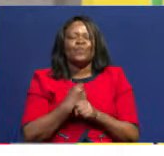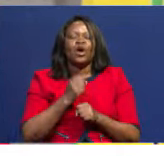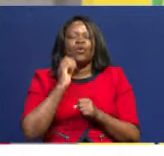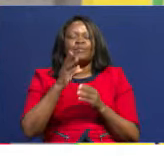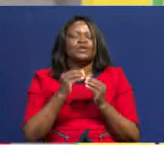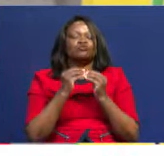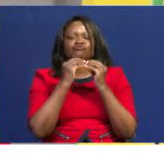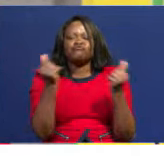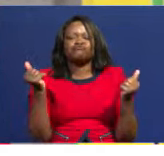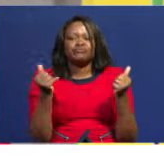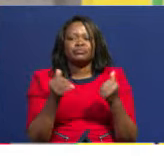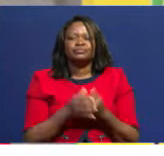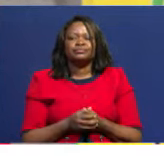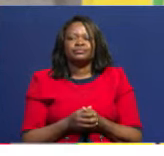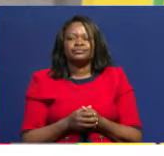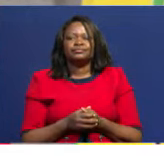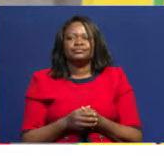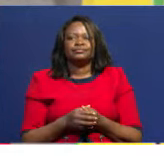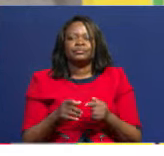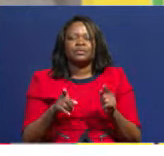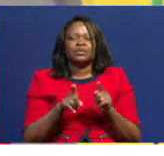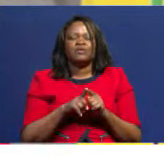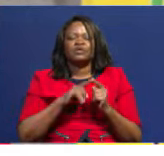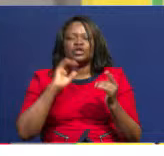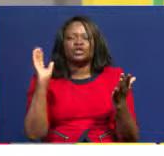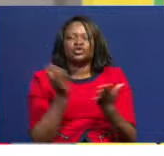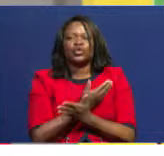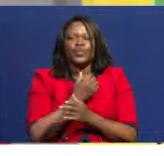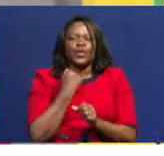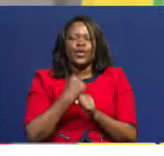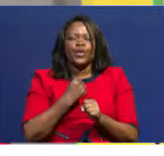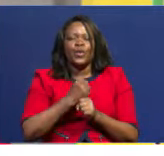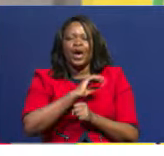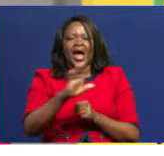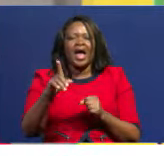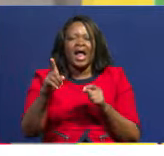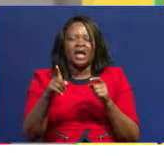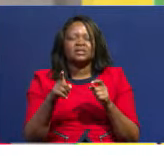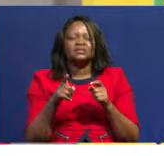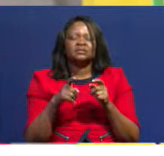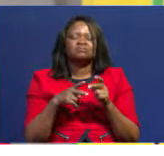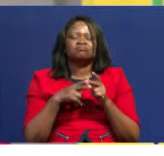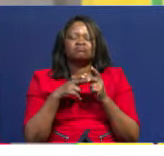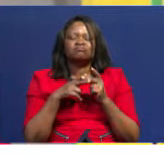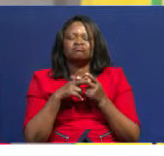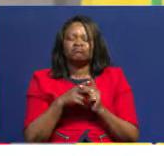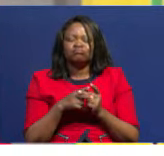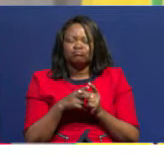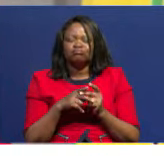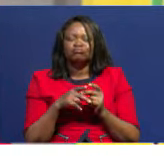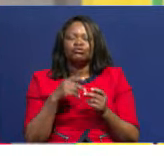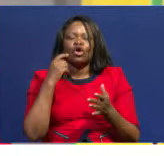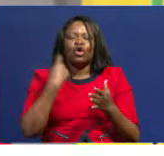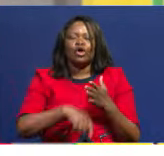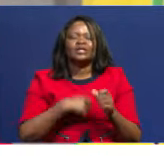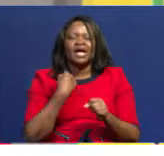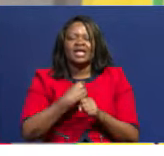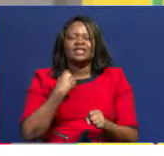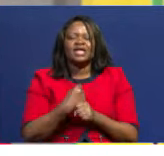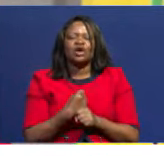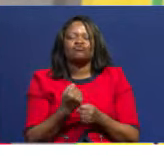dissolved, resulting in the elimination of their operational and maintenance costs, and their functions will